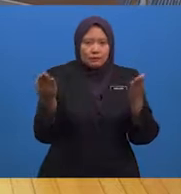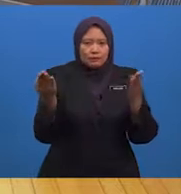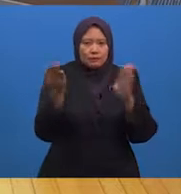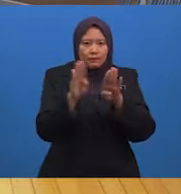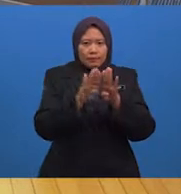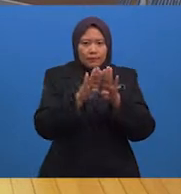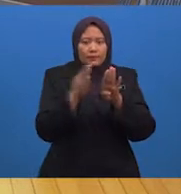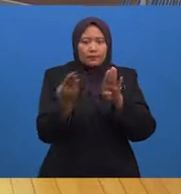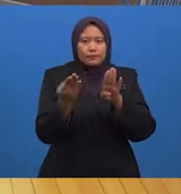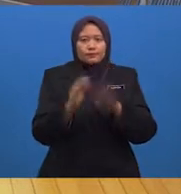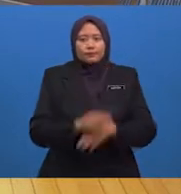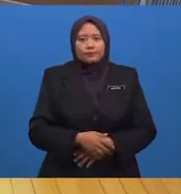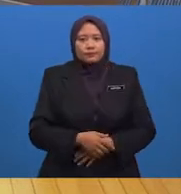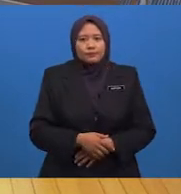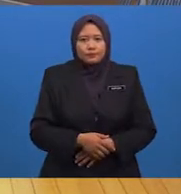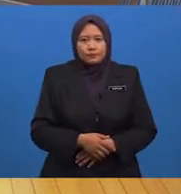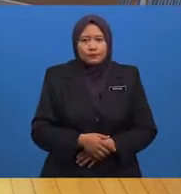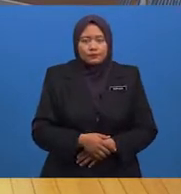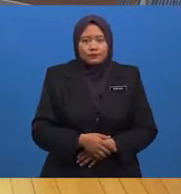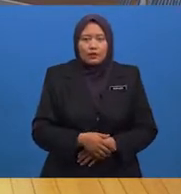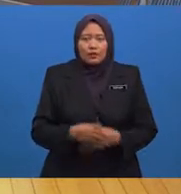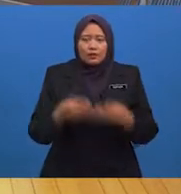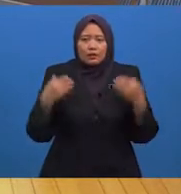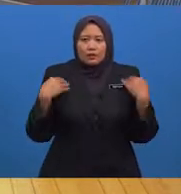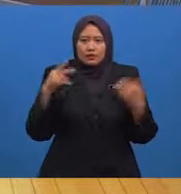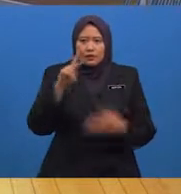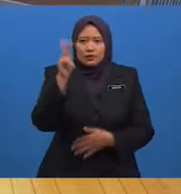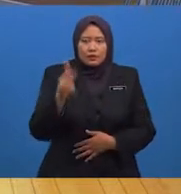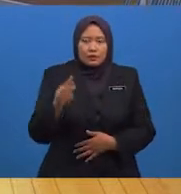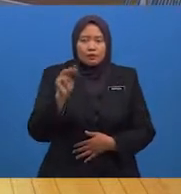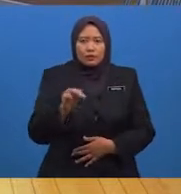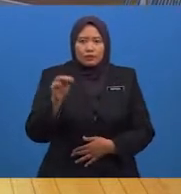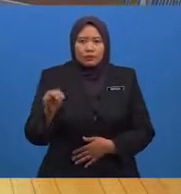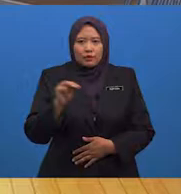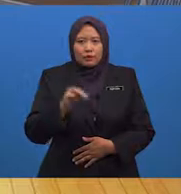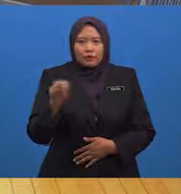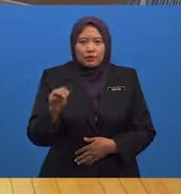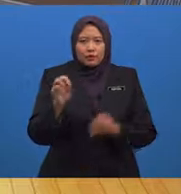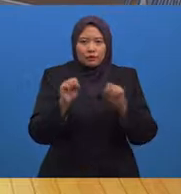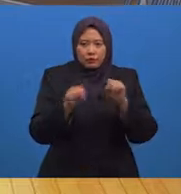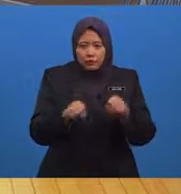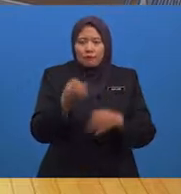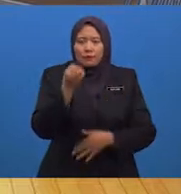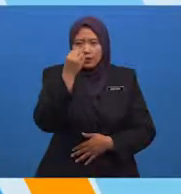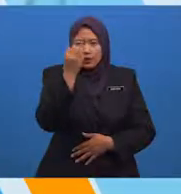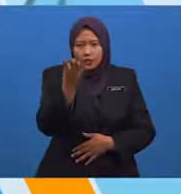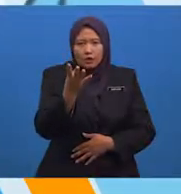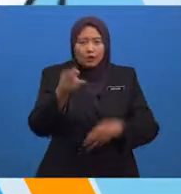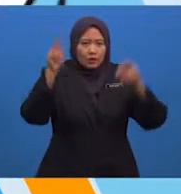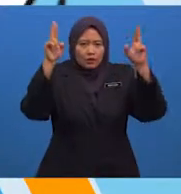Murid-murid yang dikasihi, adakah murid-murid dapat menerangkan maksud tema dan pemikiran?